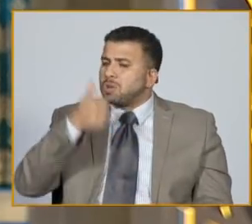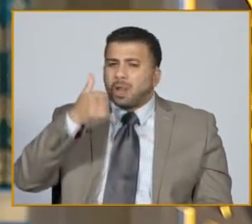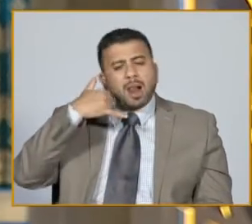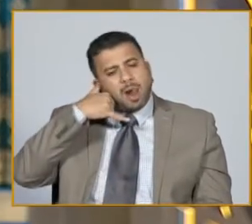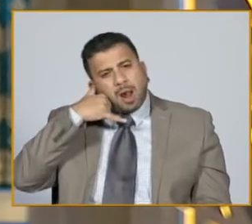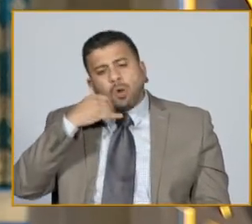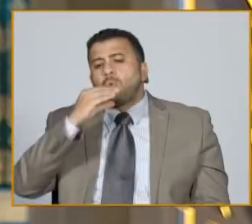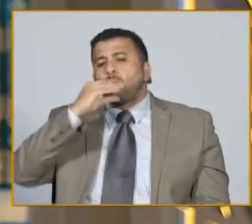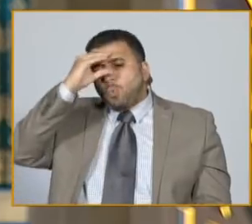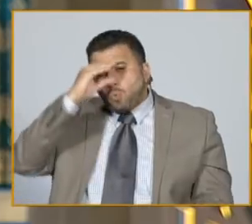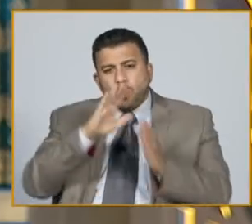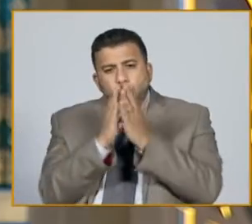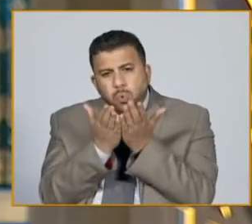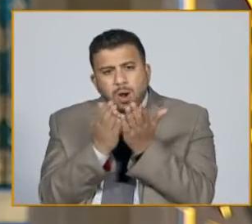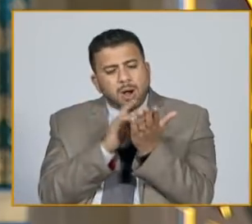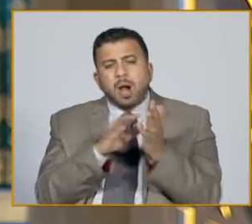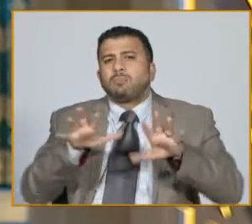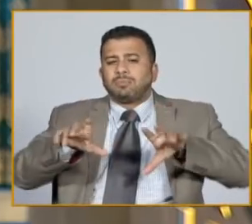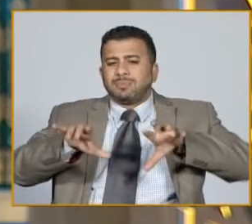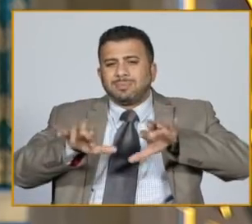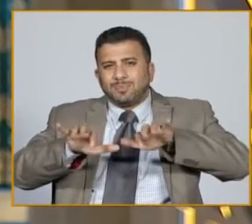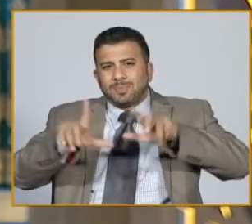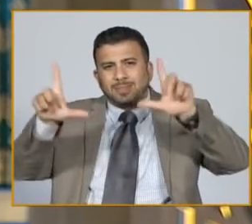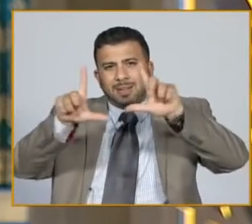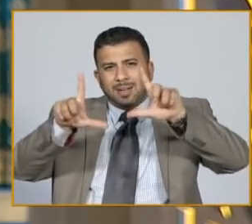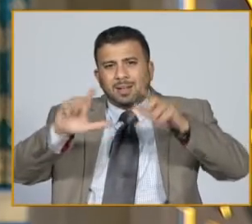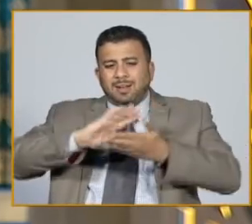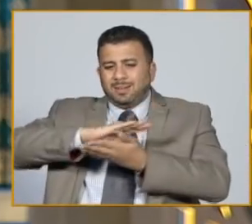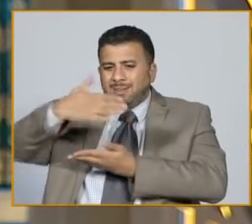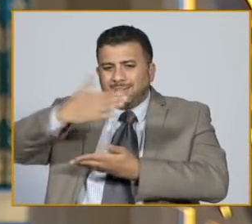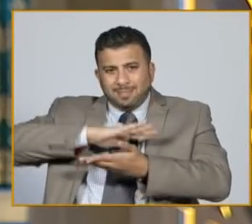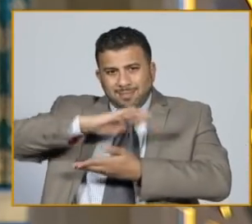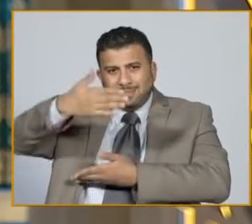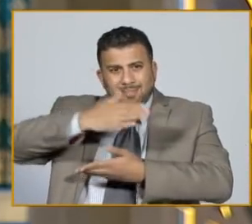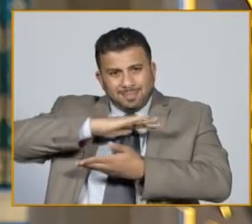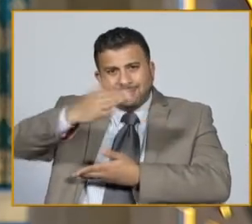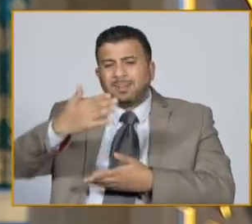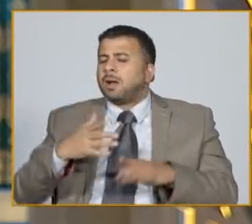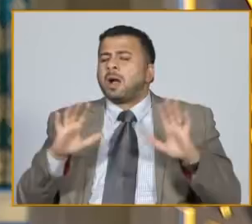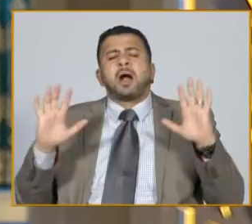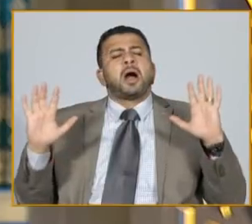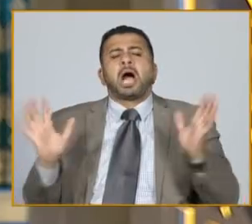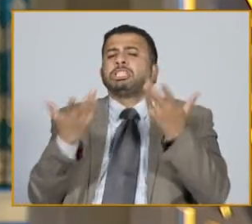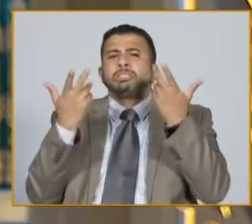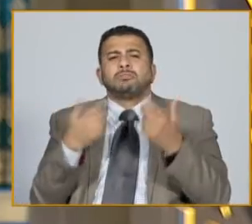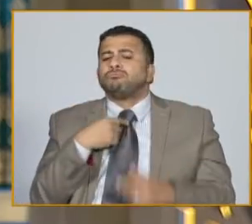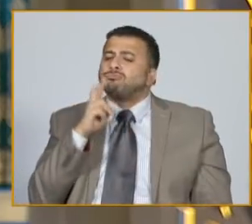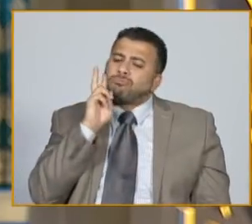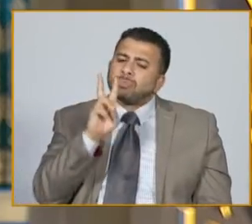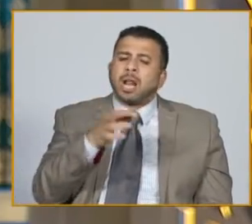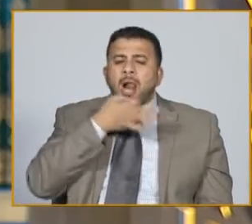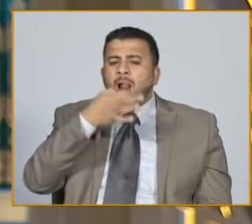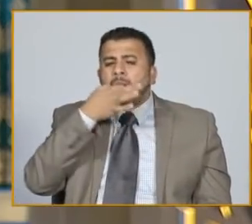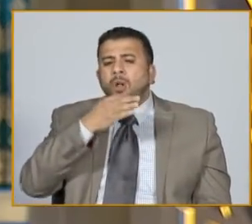هذه، سواء كان الكمبيوتر أو الآيباد أو المحمول أو أي نوع من أنواع الأجهزة الحديثة،